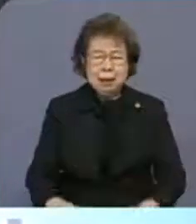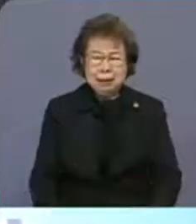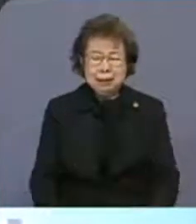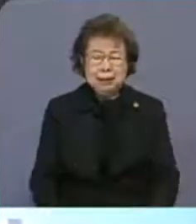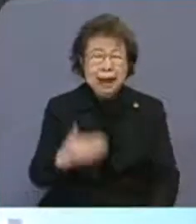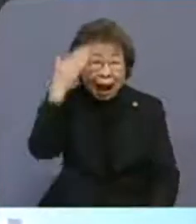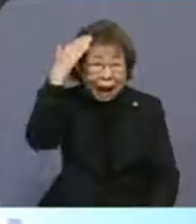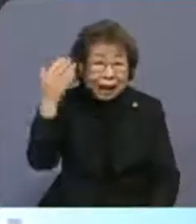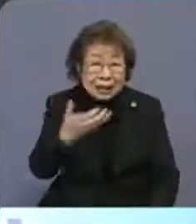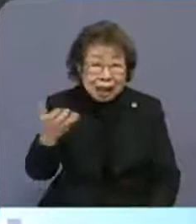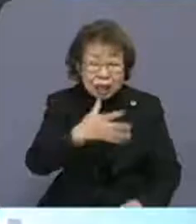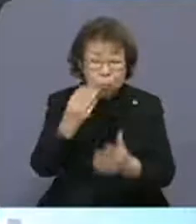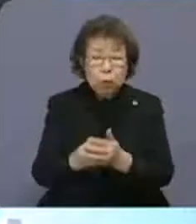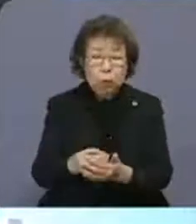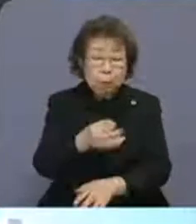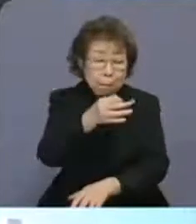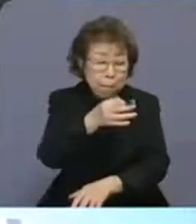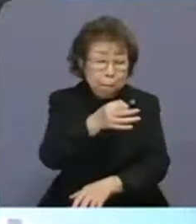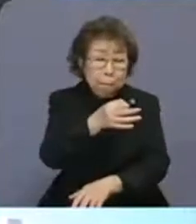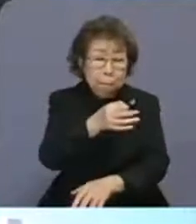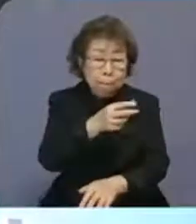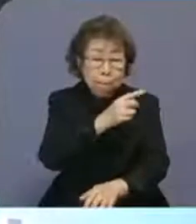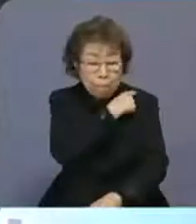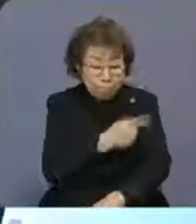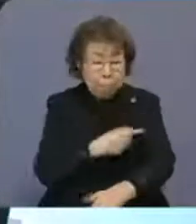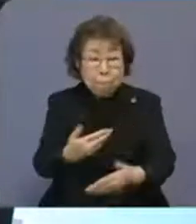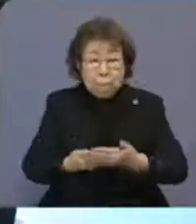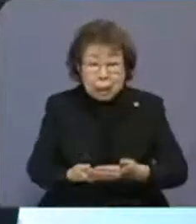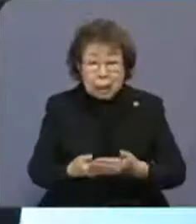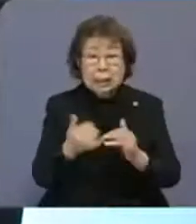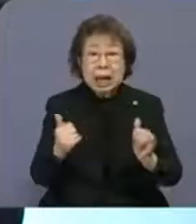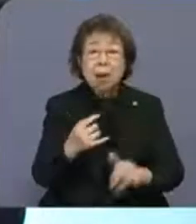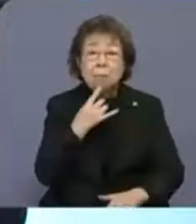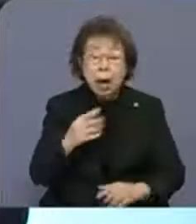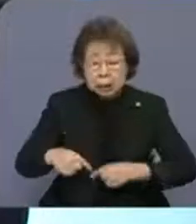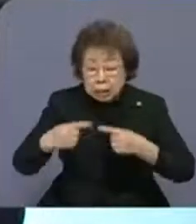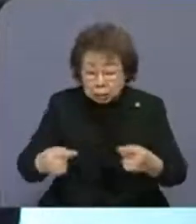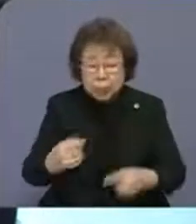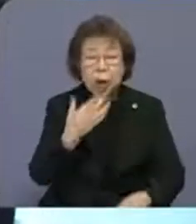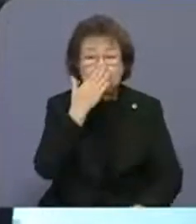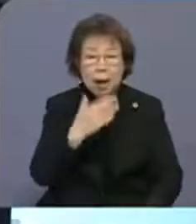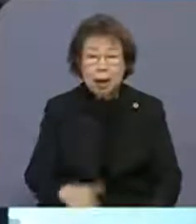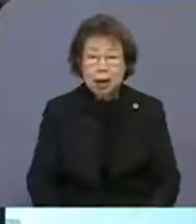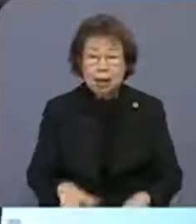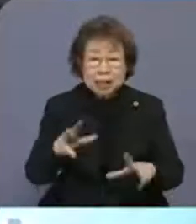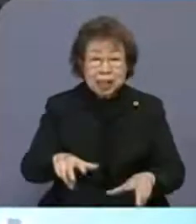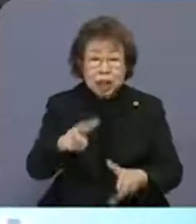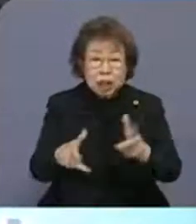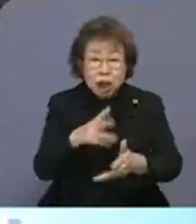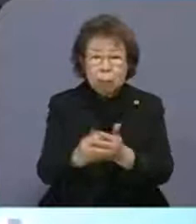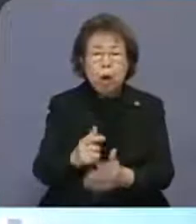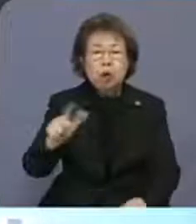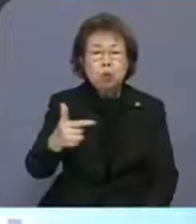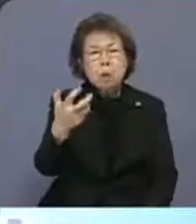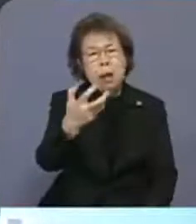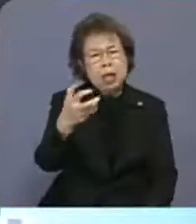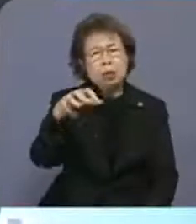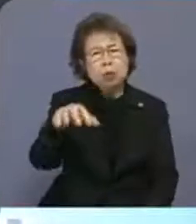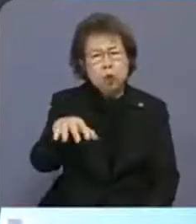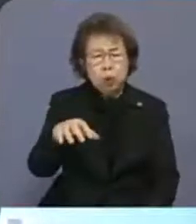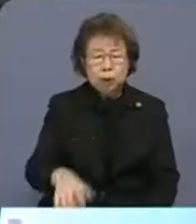탄소배출권을 할당받은 업체만 시장에 참여할 수 있기 때문인데요 현재 대상 기업은 686